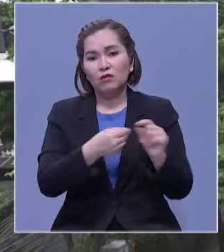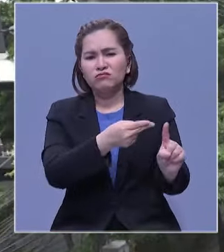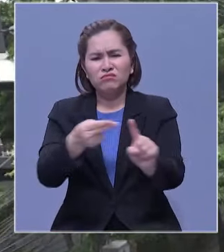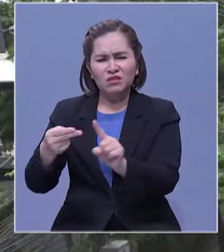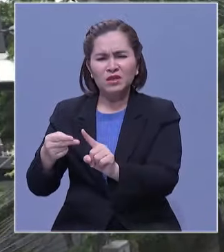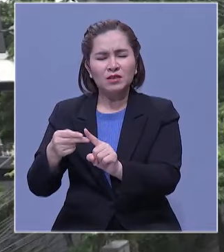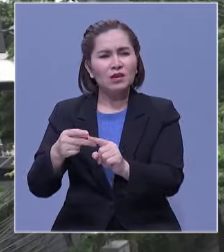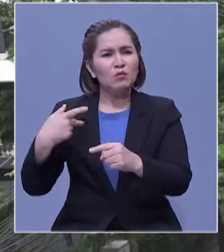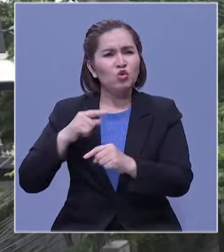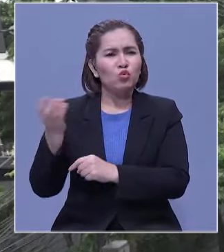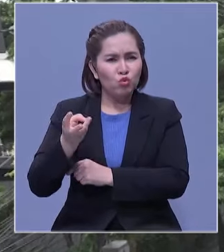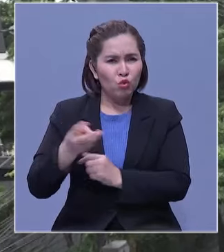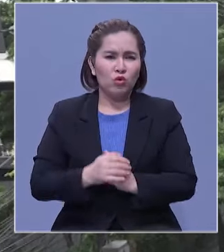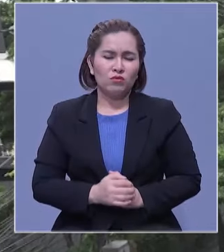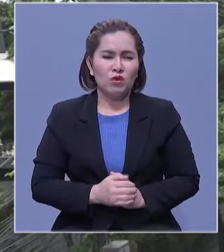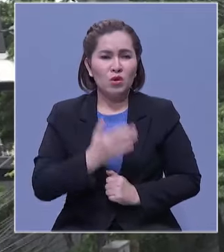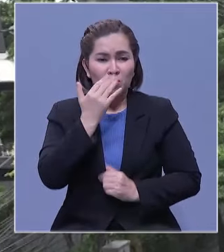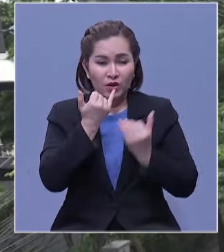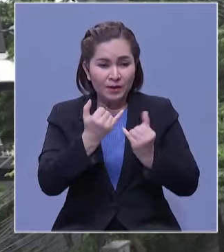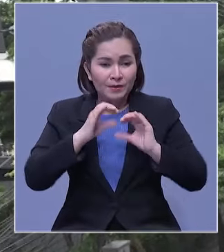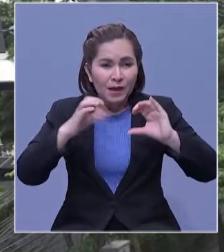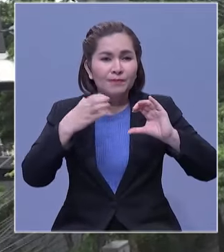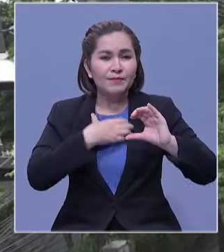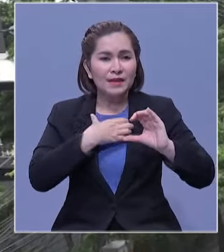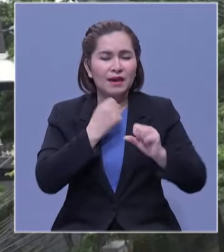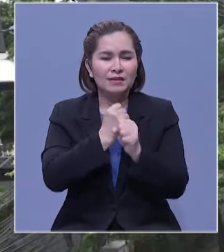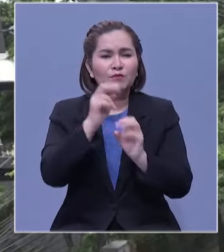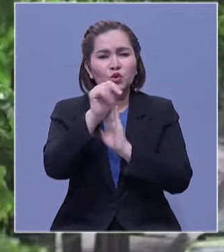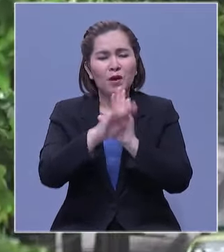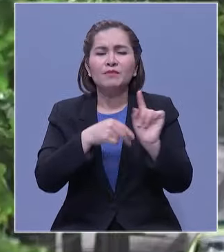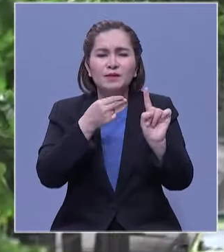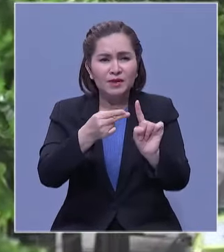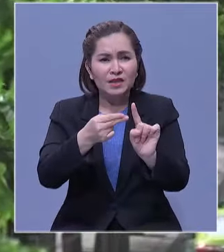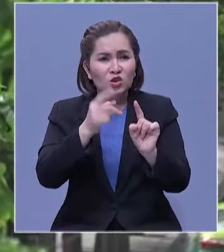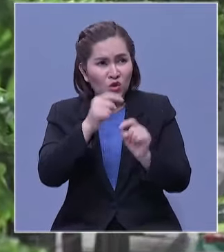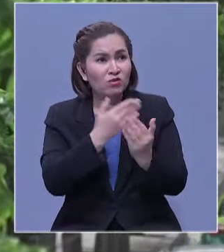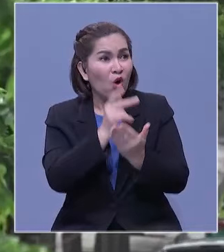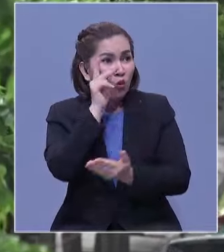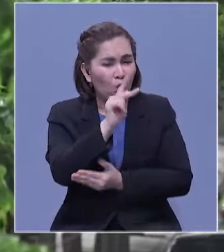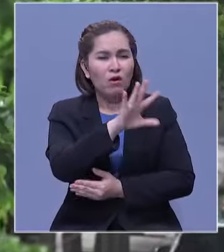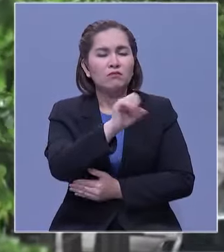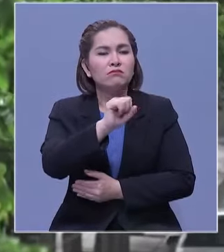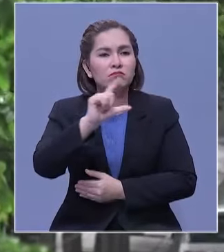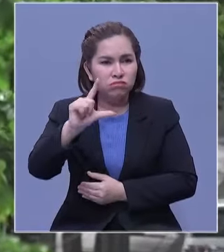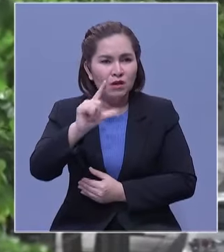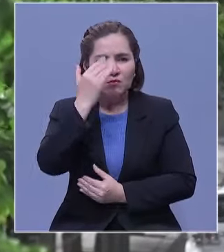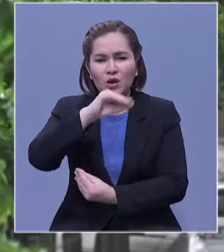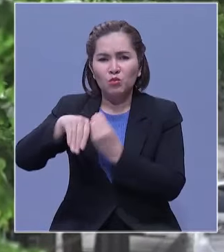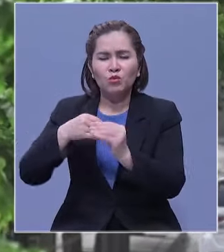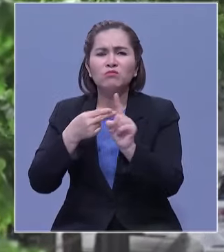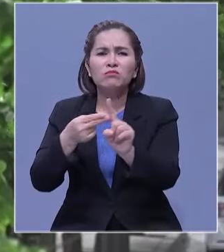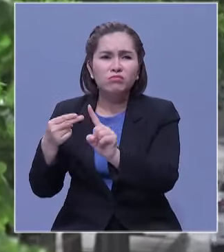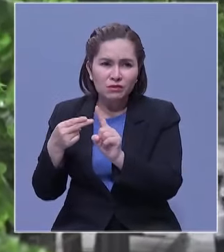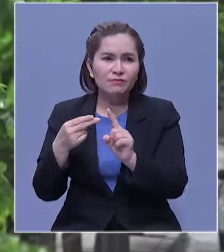10,000บาทที่รัฐอ่ารัฐกำลังพยายามผลักดันนะครับซึ่งต้องหาแหล่งเงินกู้ถึง 500,000ล้านบาท